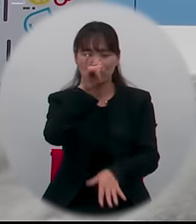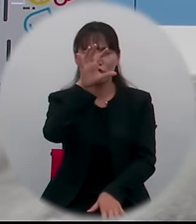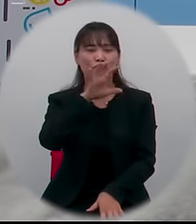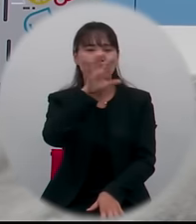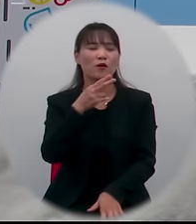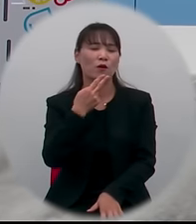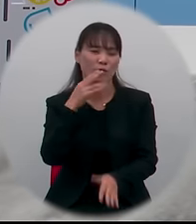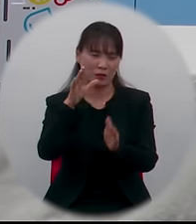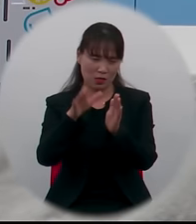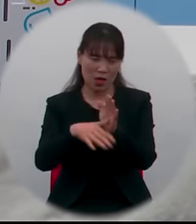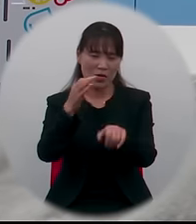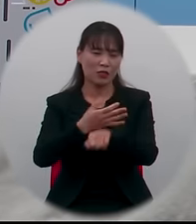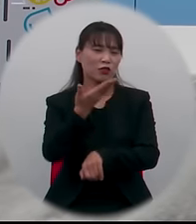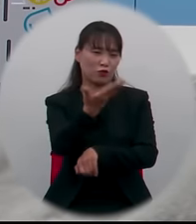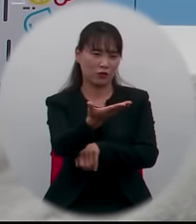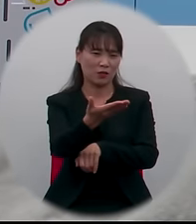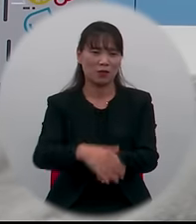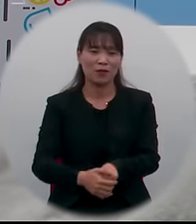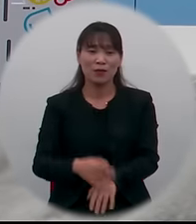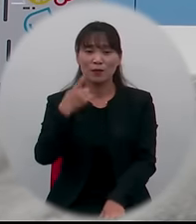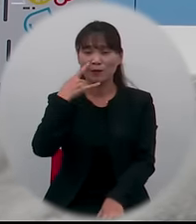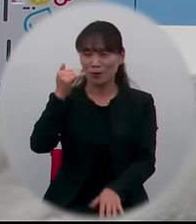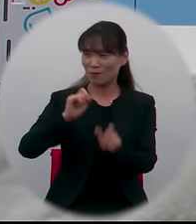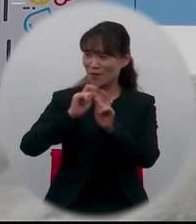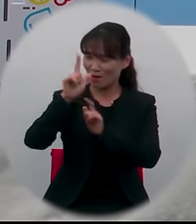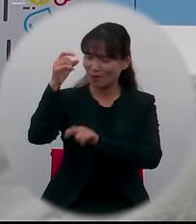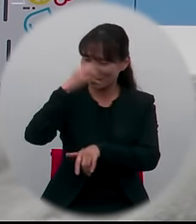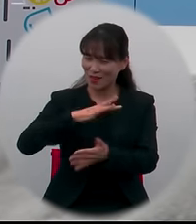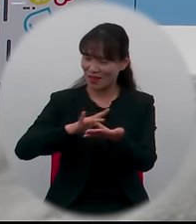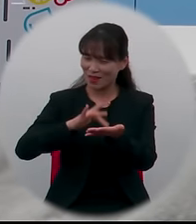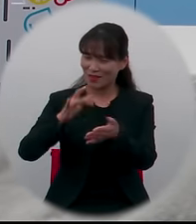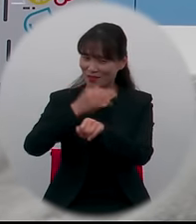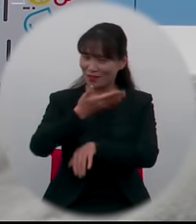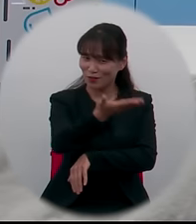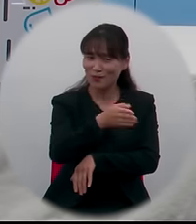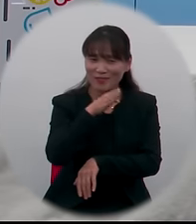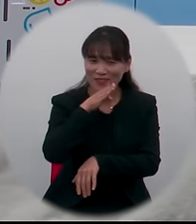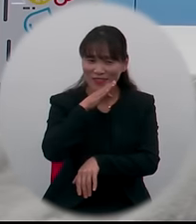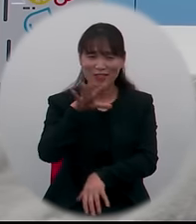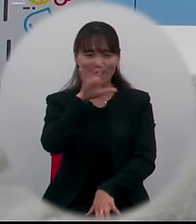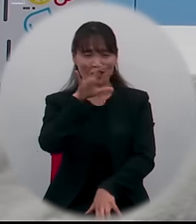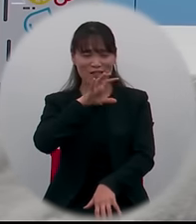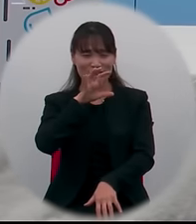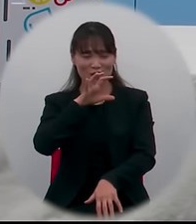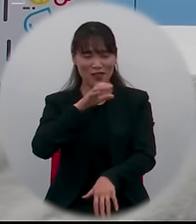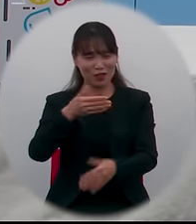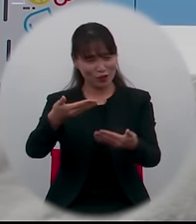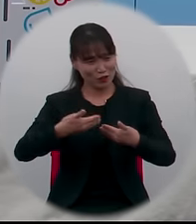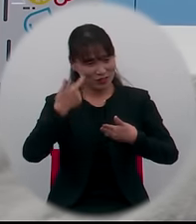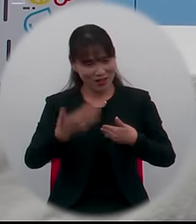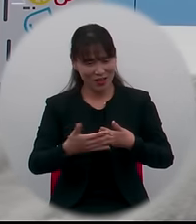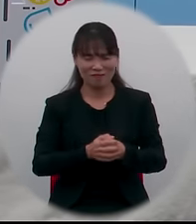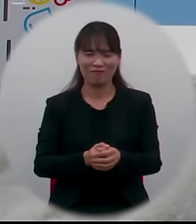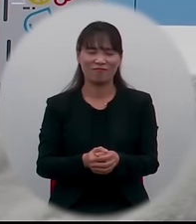안 되어 있는데 사 주시는 경우예요 우리 부모님들 스마트폰 대부분 그냥 사서 주셨죠 훈련시켜 주셨나요네